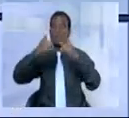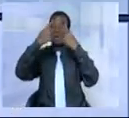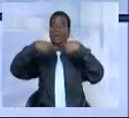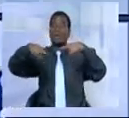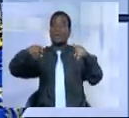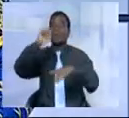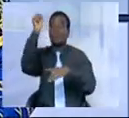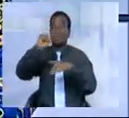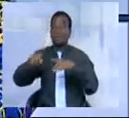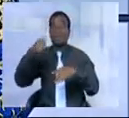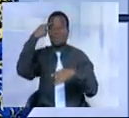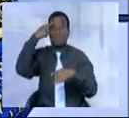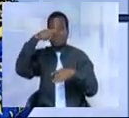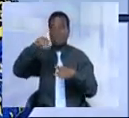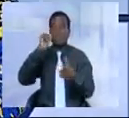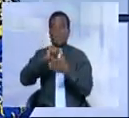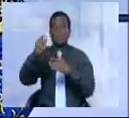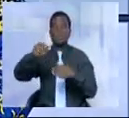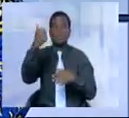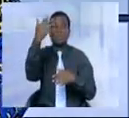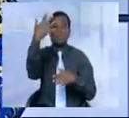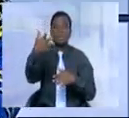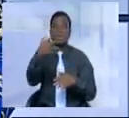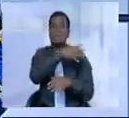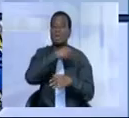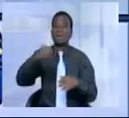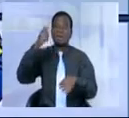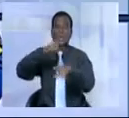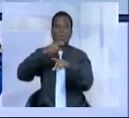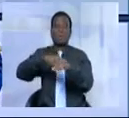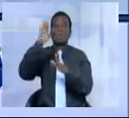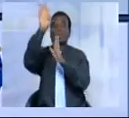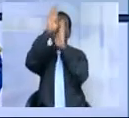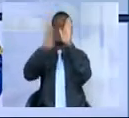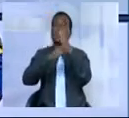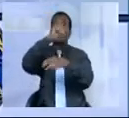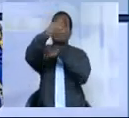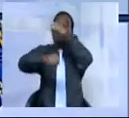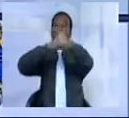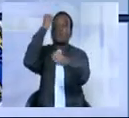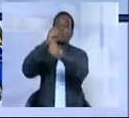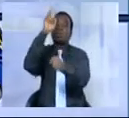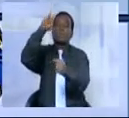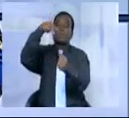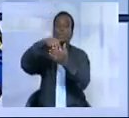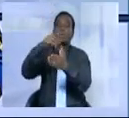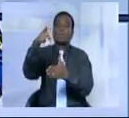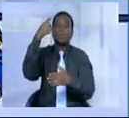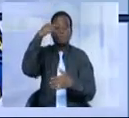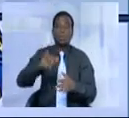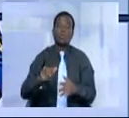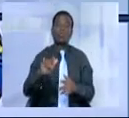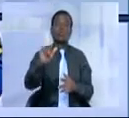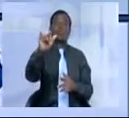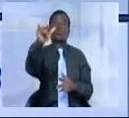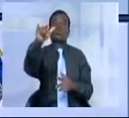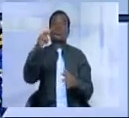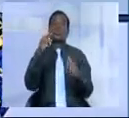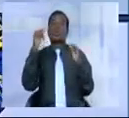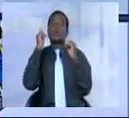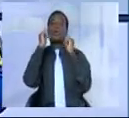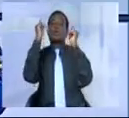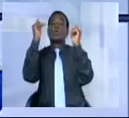solution définitive pour 2015. Et puis l'heure est au bilan de l'année 2013 pour la compagnie aérienne Air Côte d'Ivoire.